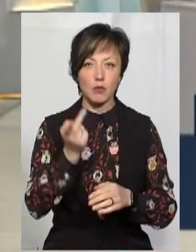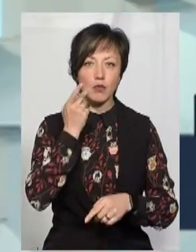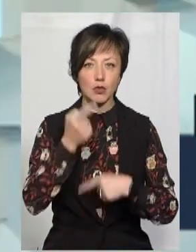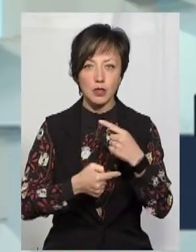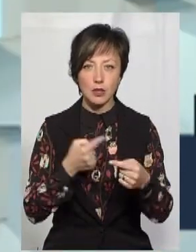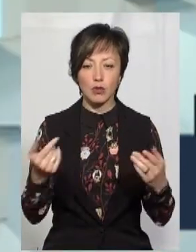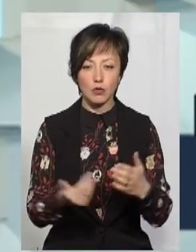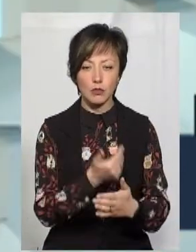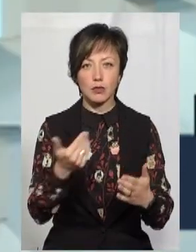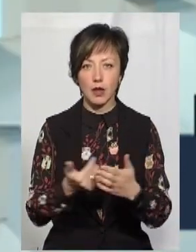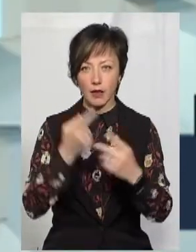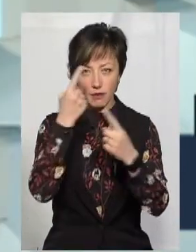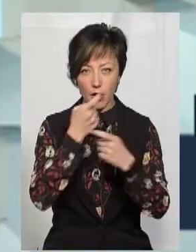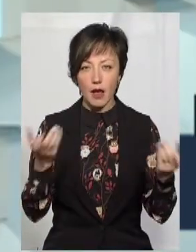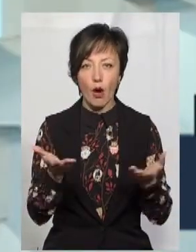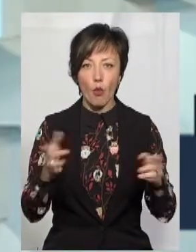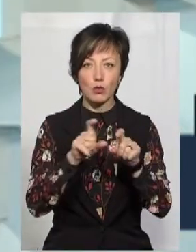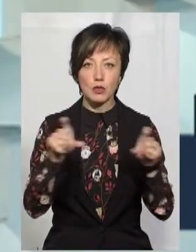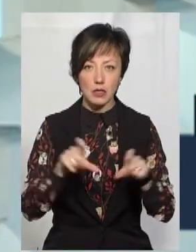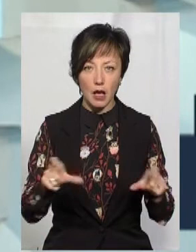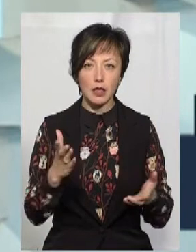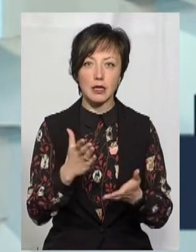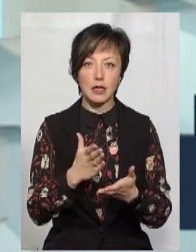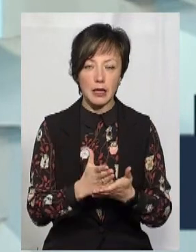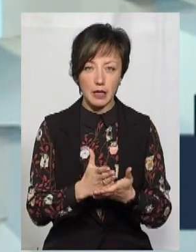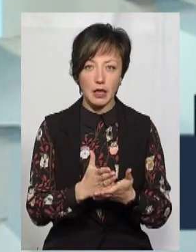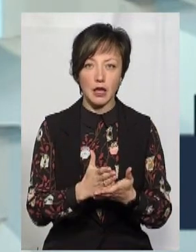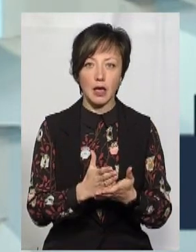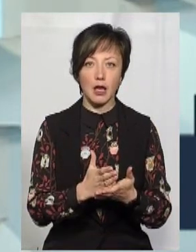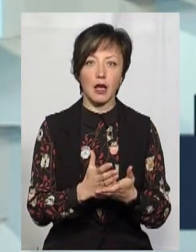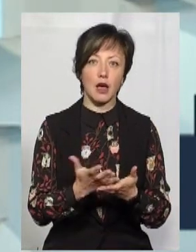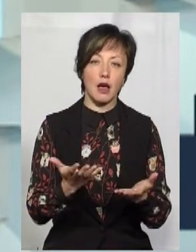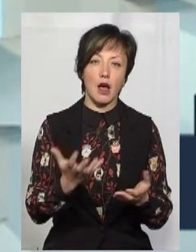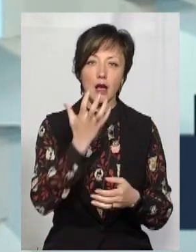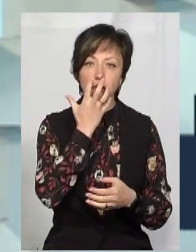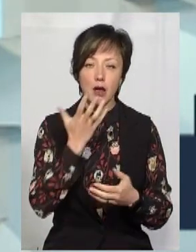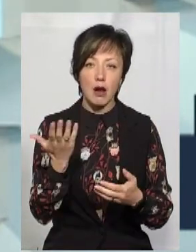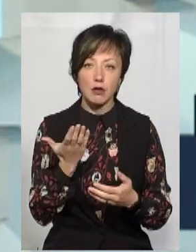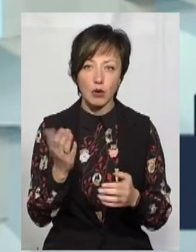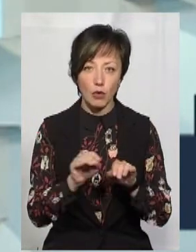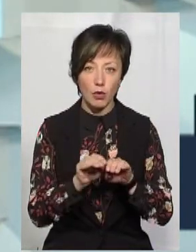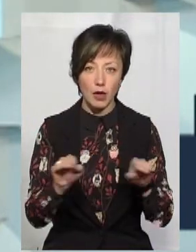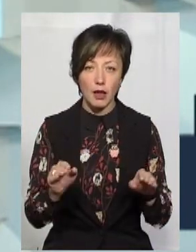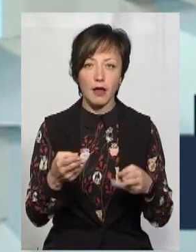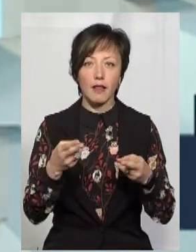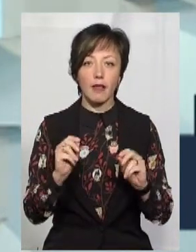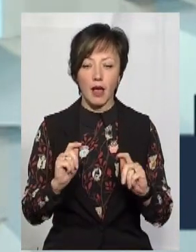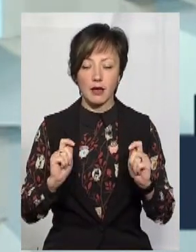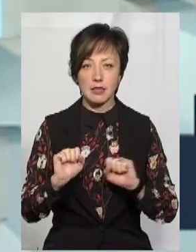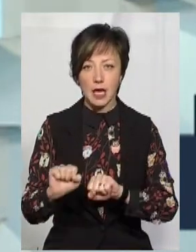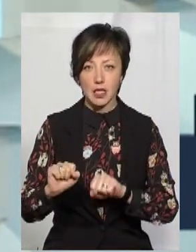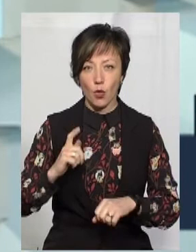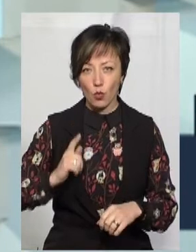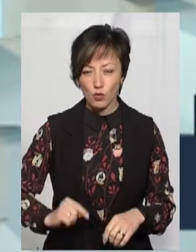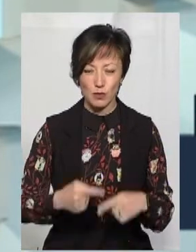обновлюється інформація про те, де, в якому закладі, який є в наявності респіратор, якого класу, деякі є біозахисні костюми і так